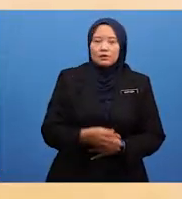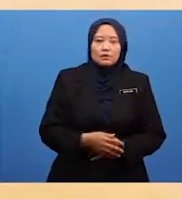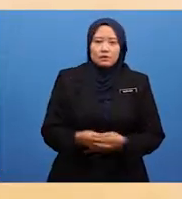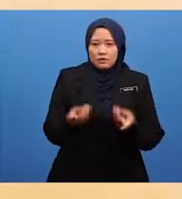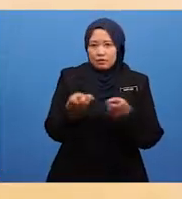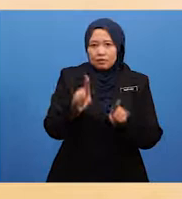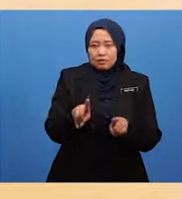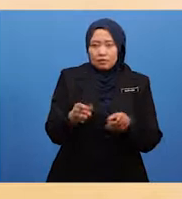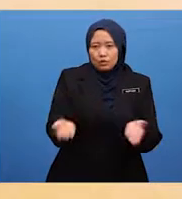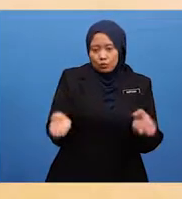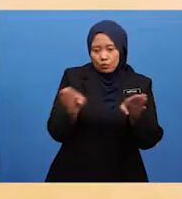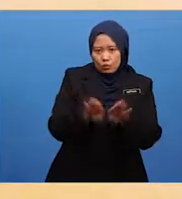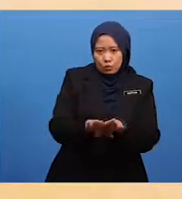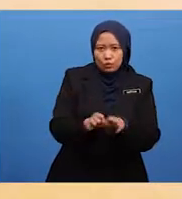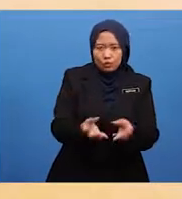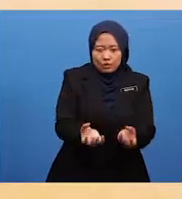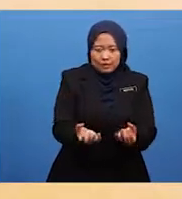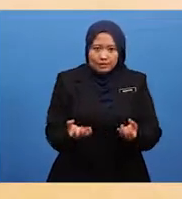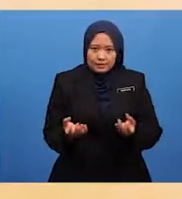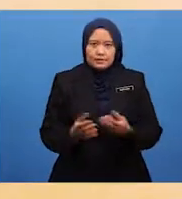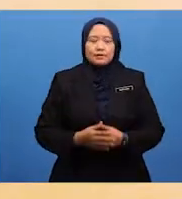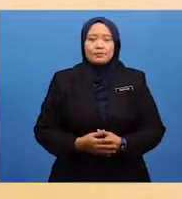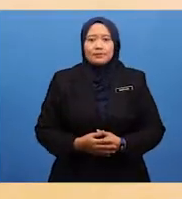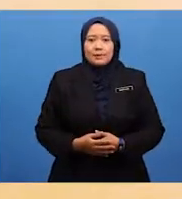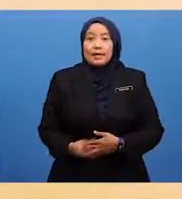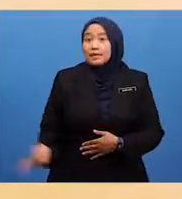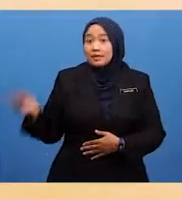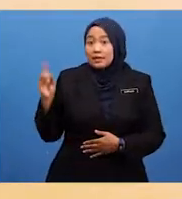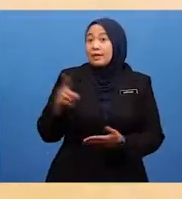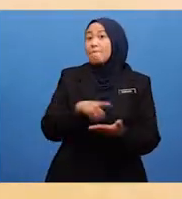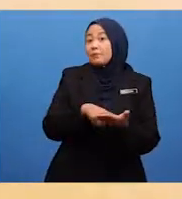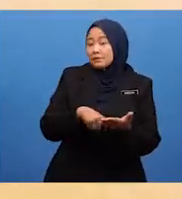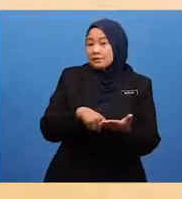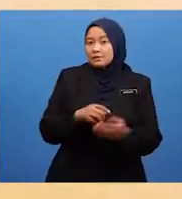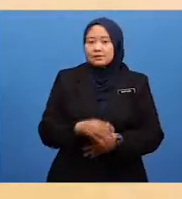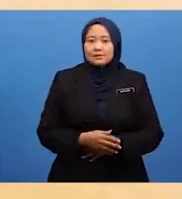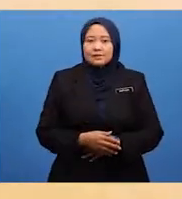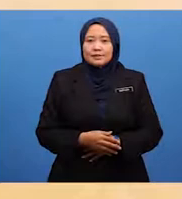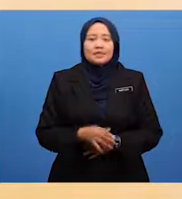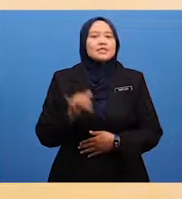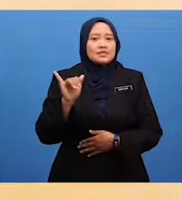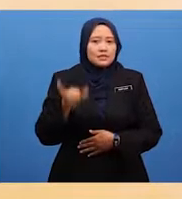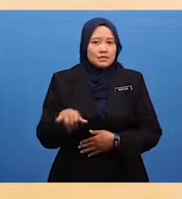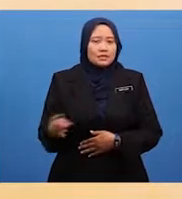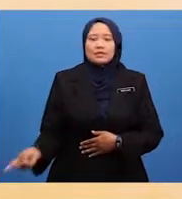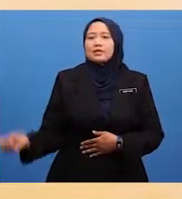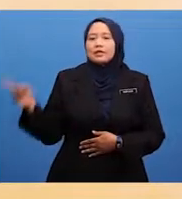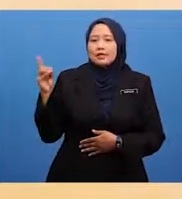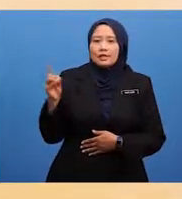laci. Daya apakah yang terlibat? Ya, daya